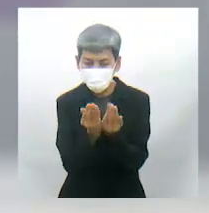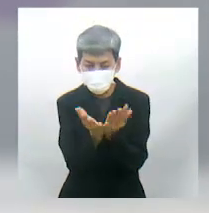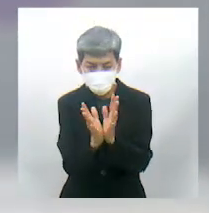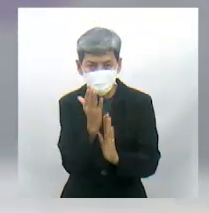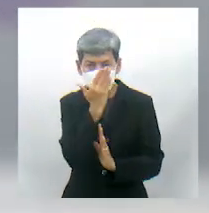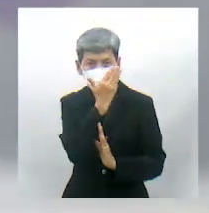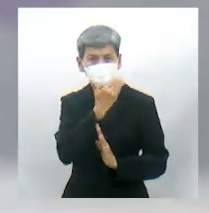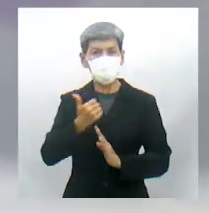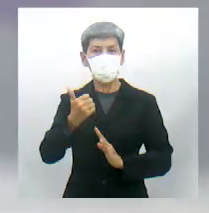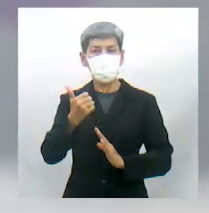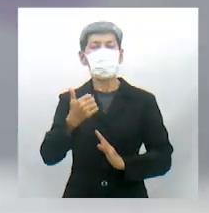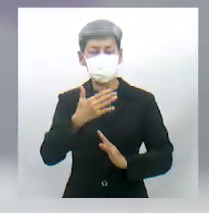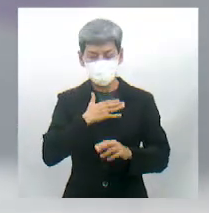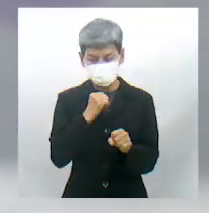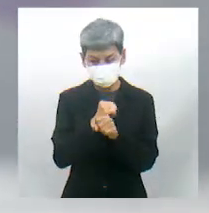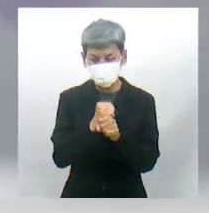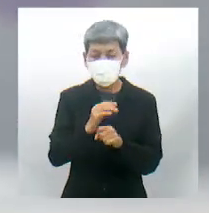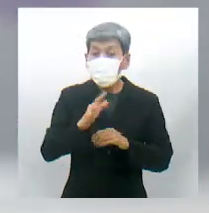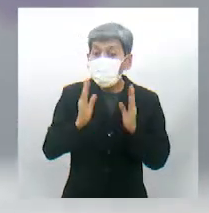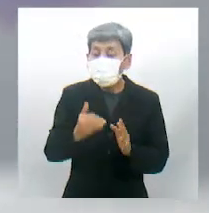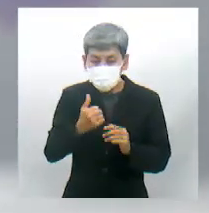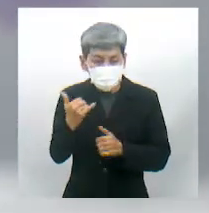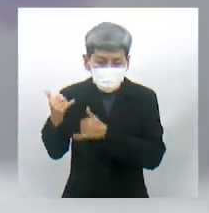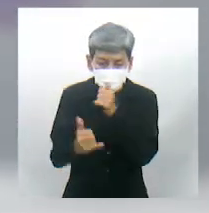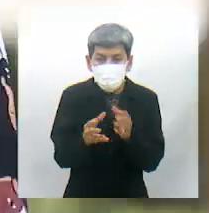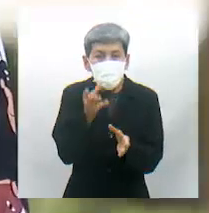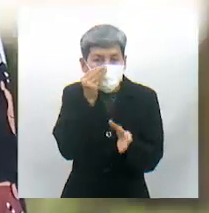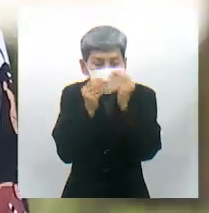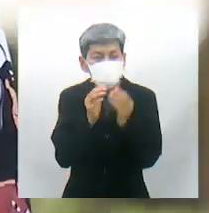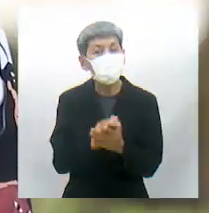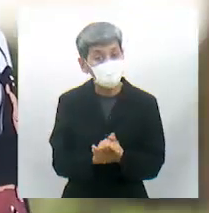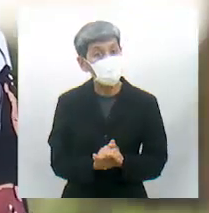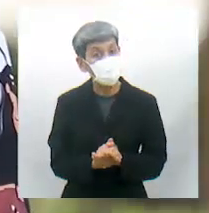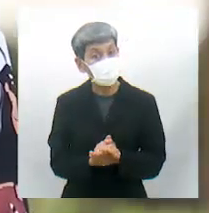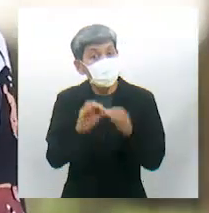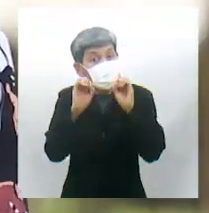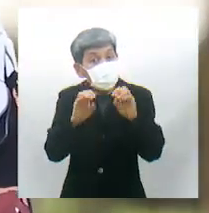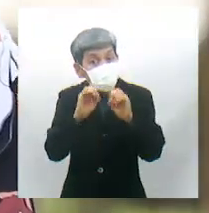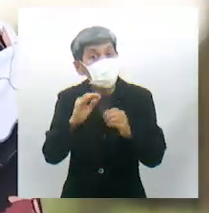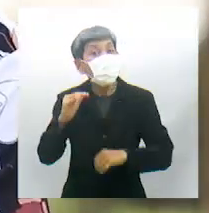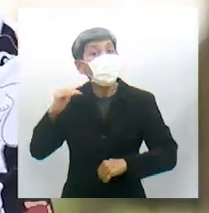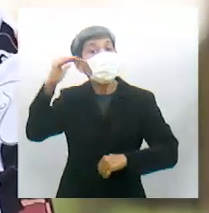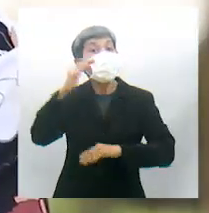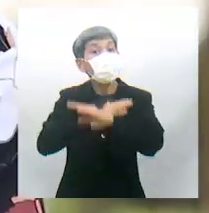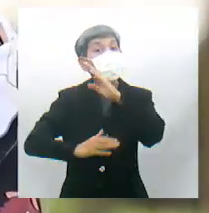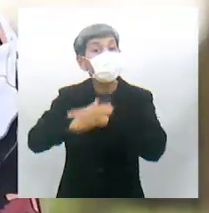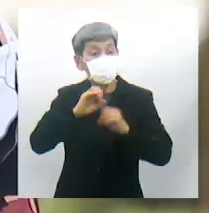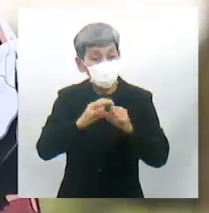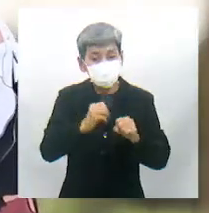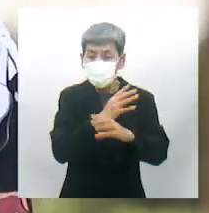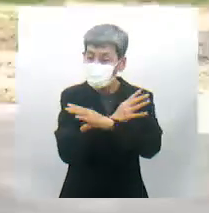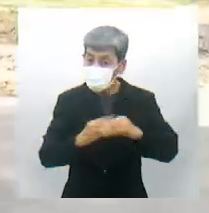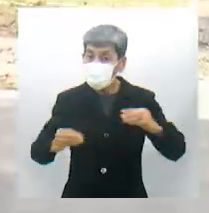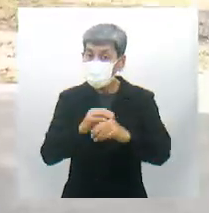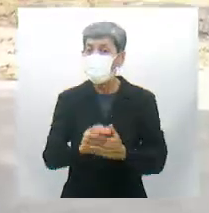เราเชื่อมั่นตัวเองเลยว่าเราไม่ให้คนอื่นมาเรียนรู้กับเราได ้ก็คือคนที่เข้ามาสอนเนี่ยคือเป็นรุ่นพี่คนพิการแล้วก็มาสอนรุ่นน้องใช่ไหม